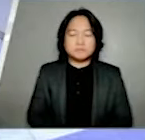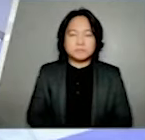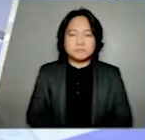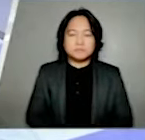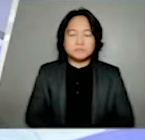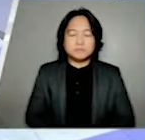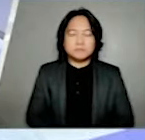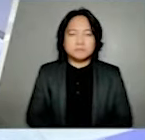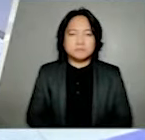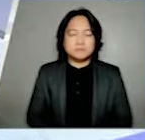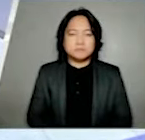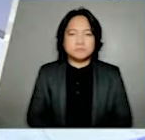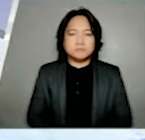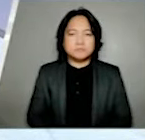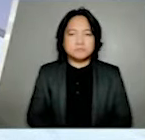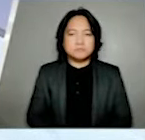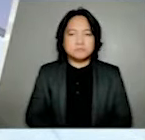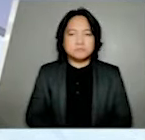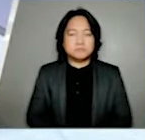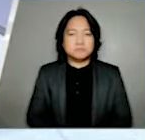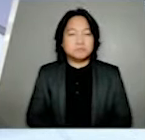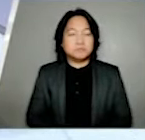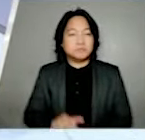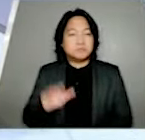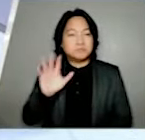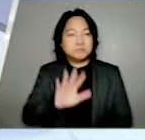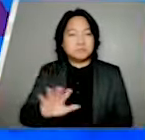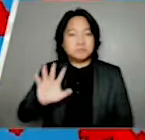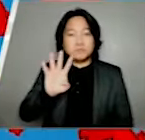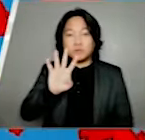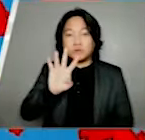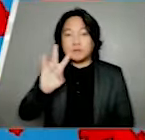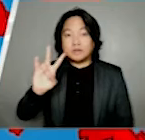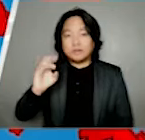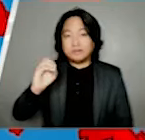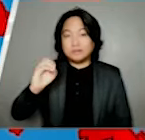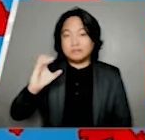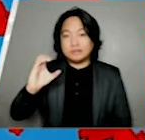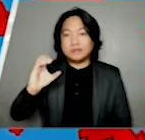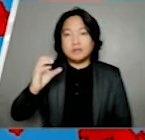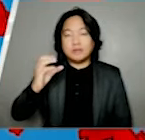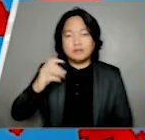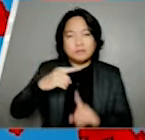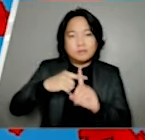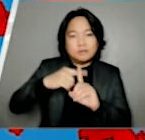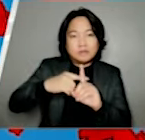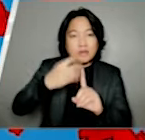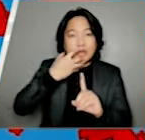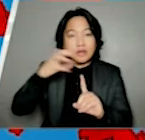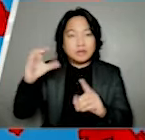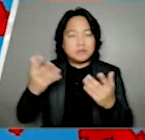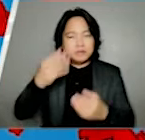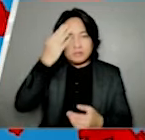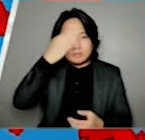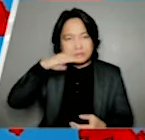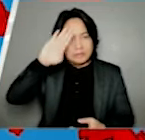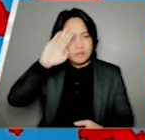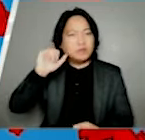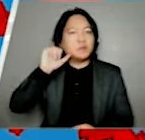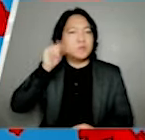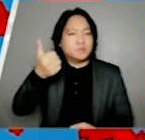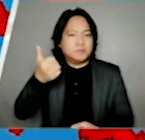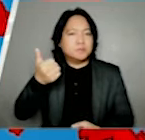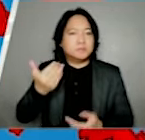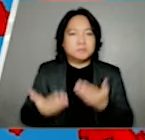Posible pumalo sa 47 degrees Celsius ang pinakamataas na heat index sa ilang bahagi ng Cavite bukas. 46